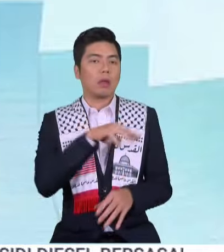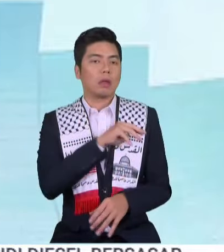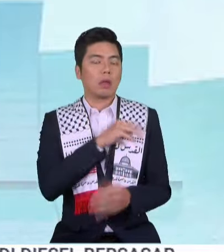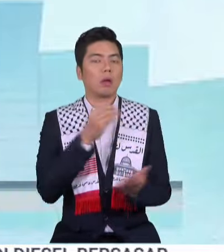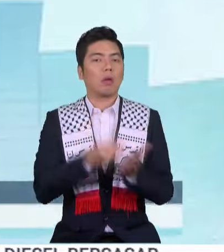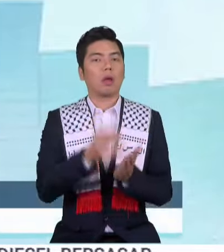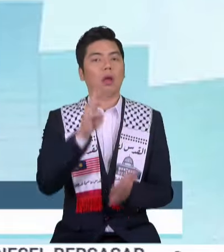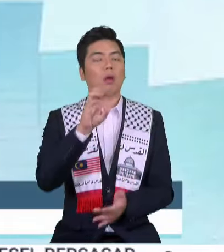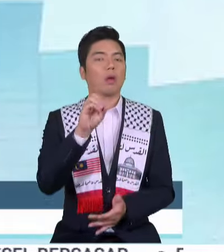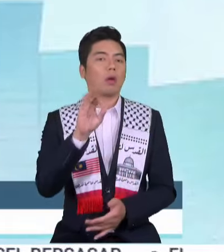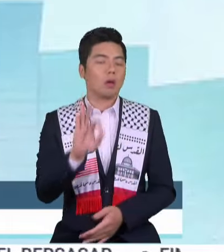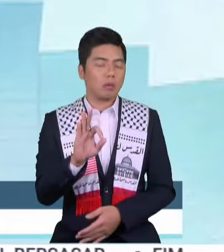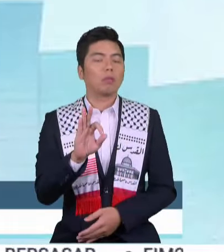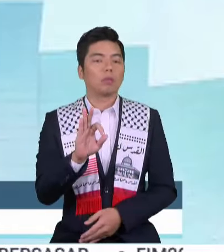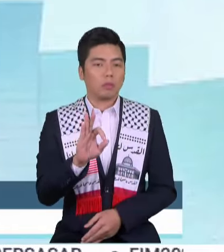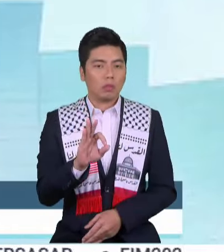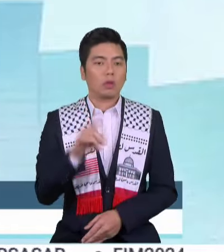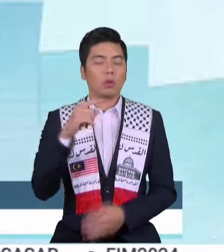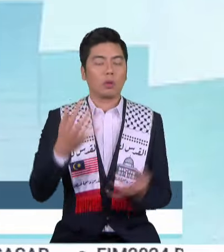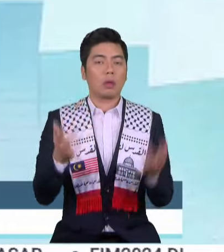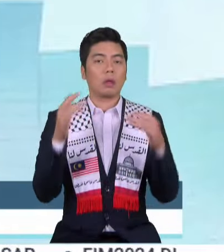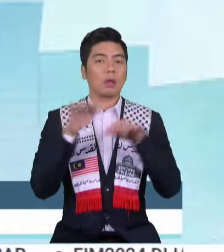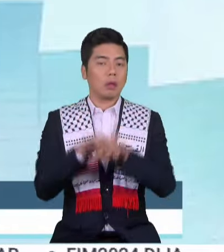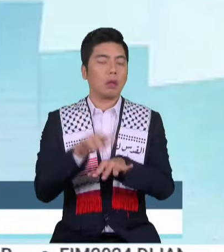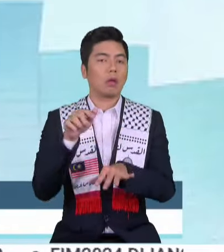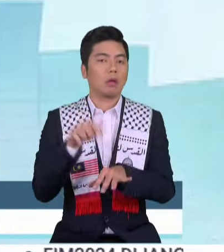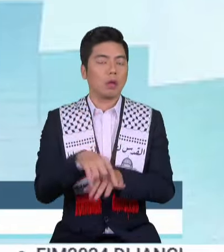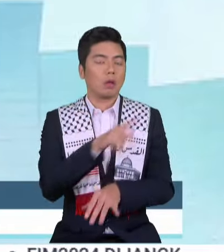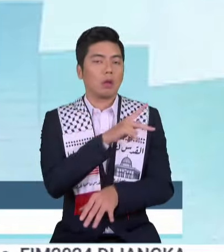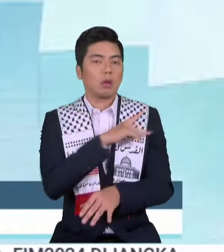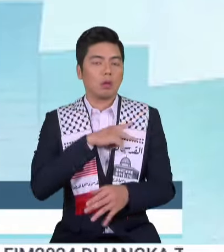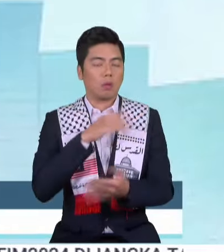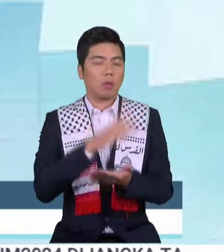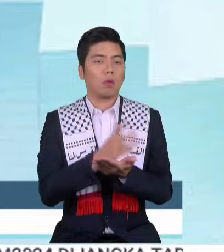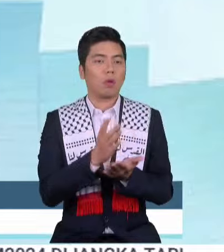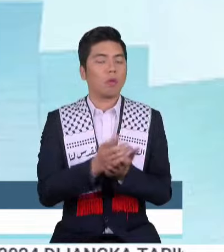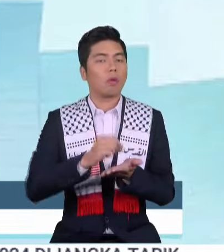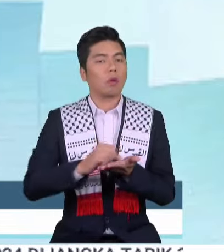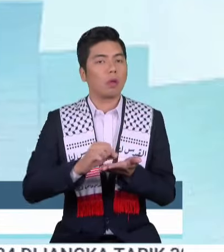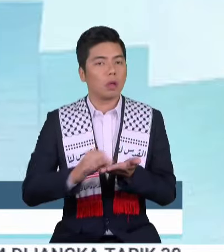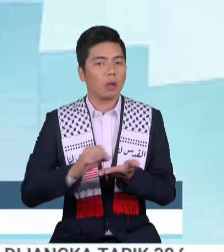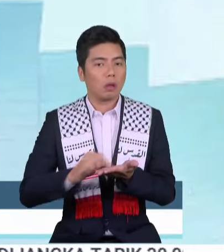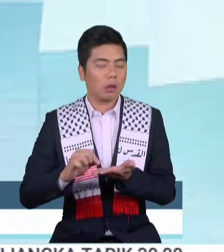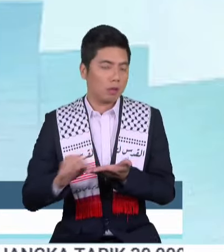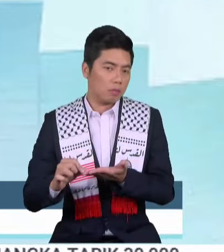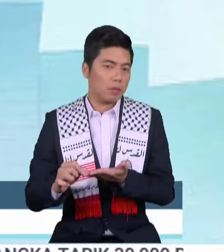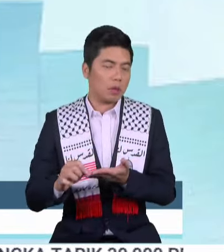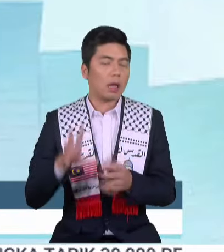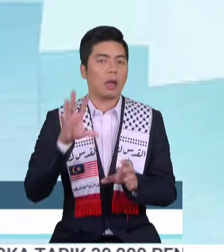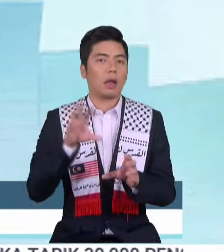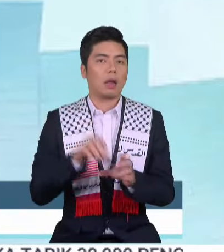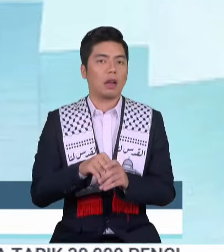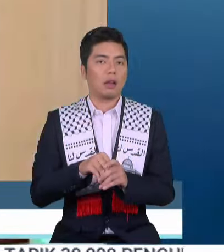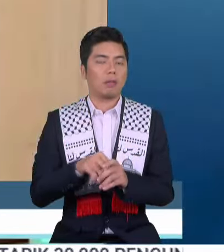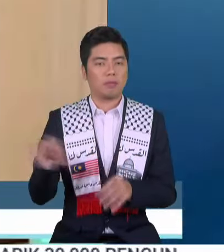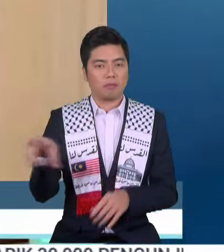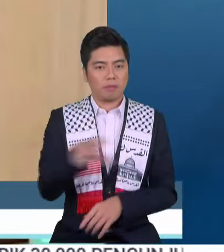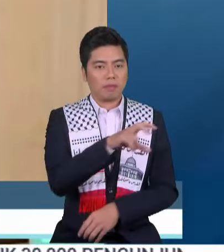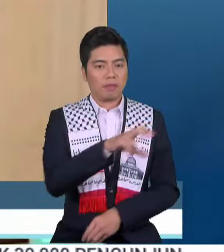MOF. Terbaru pelaksanaannya membabitkan Ketua Setiausaha Perbendaharaan dengan pemain industri logistik.